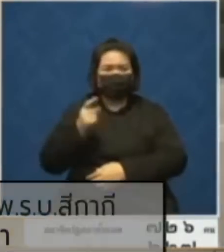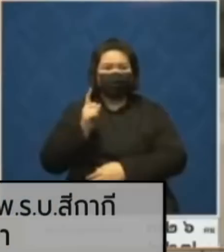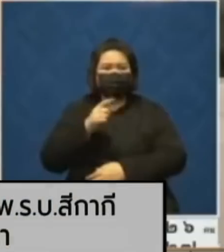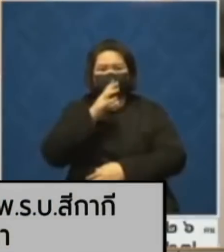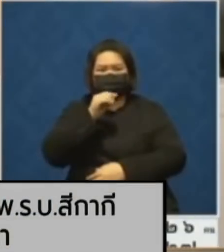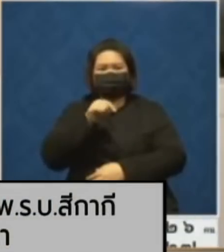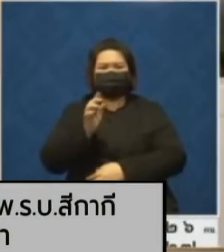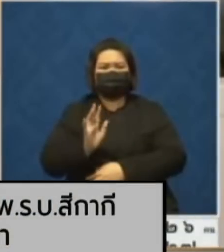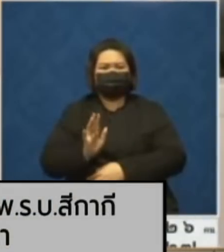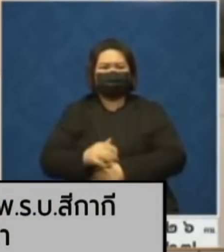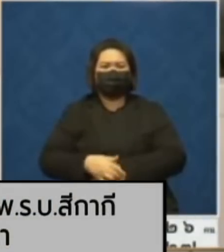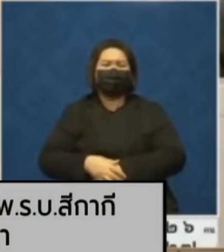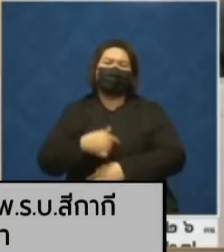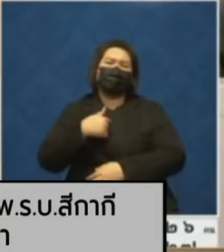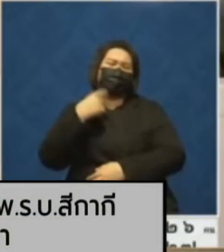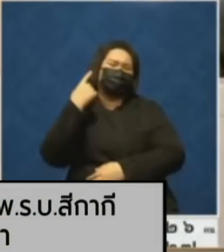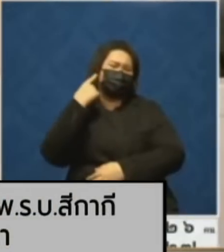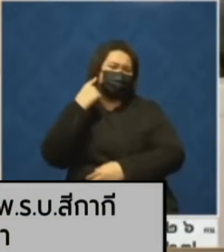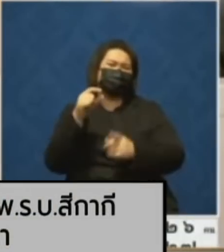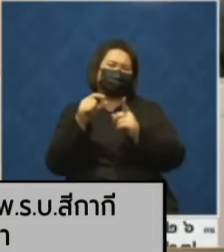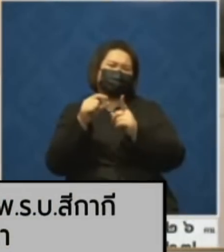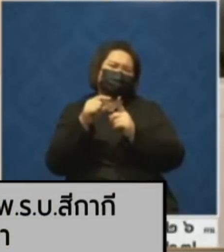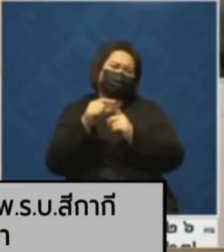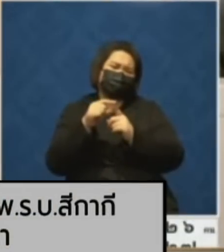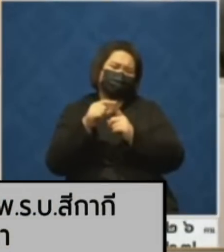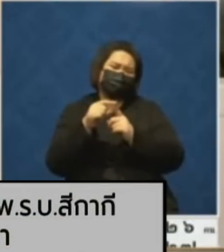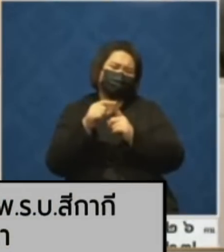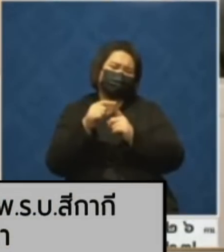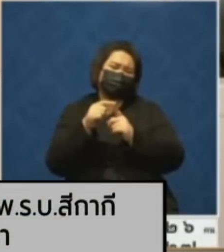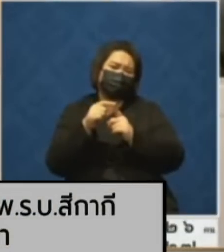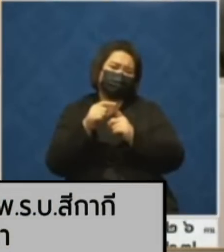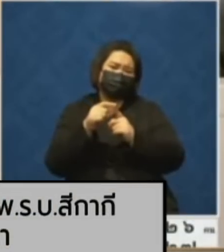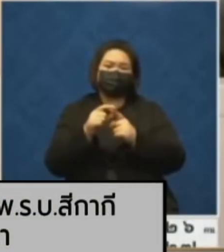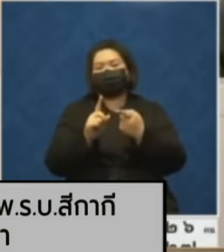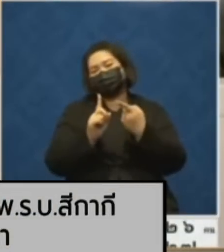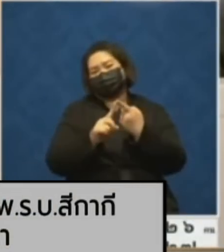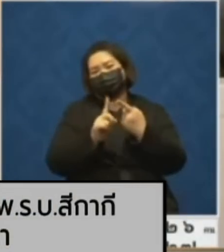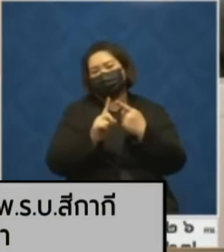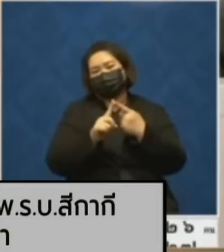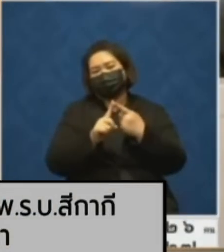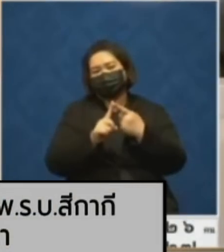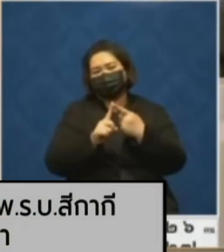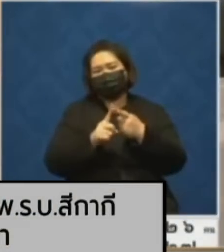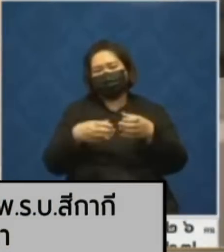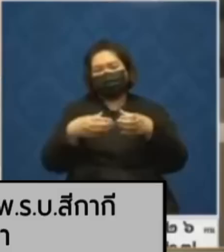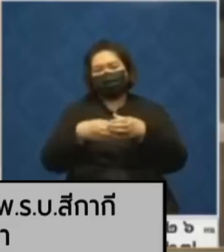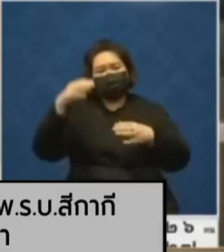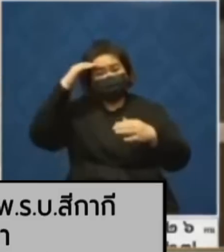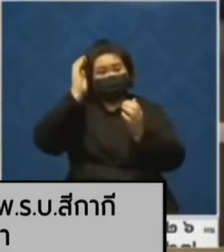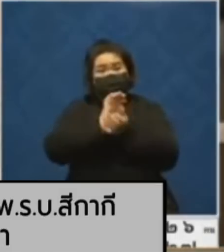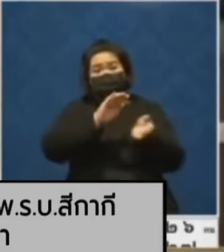อย่างนี้ครัไมอยากได้ยินคำที่พูดว่า1. การทำรายองคกรตำรวจ